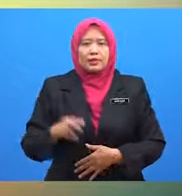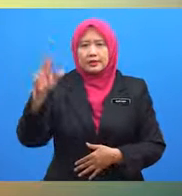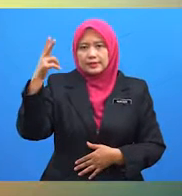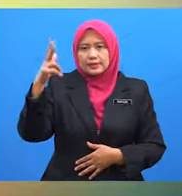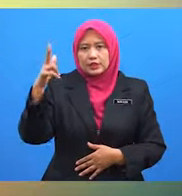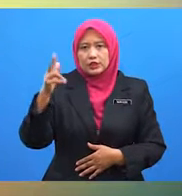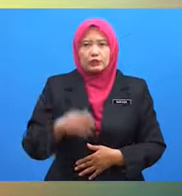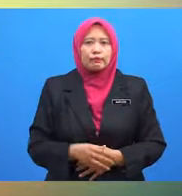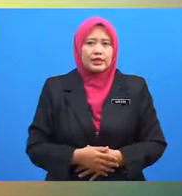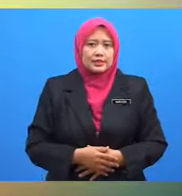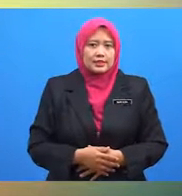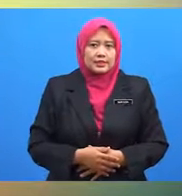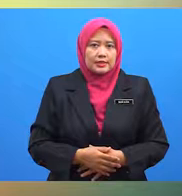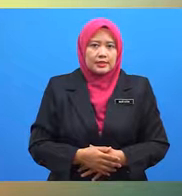tahun